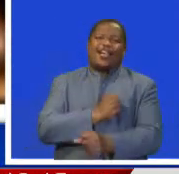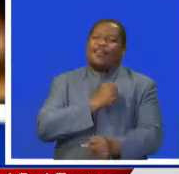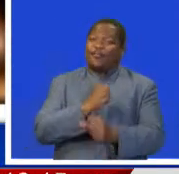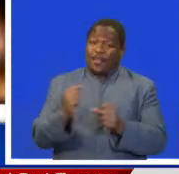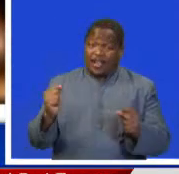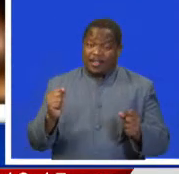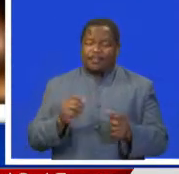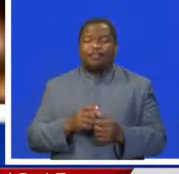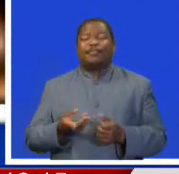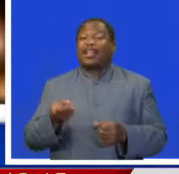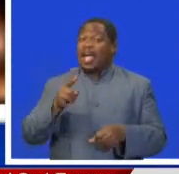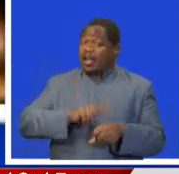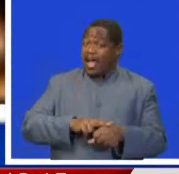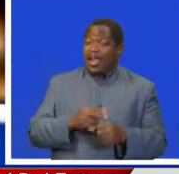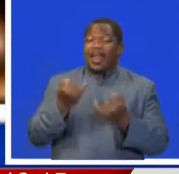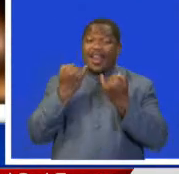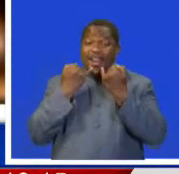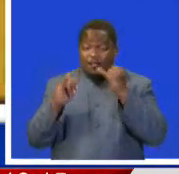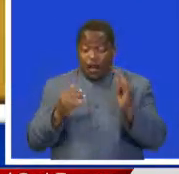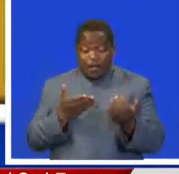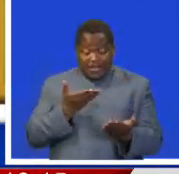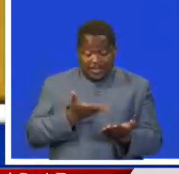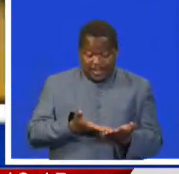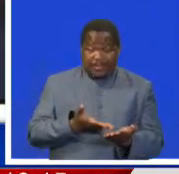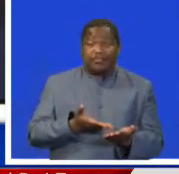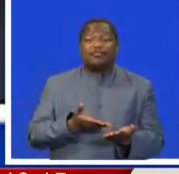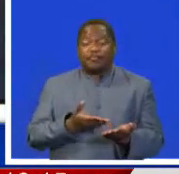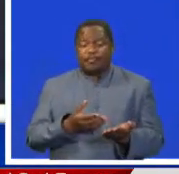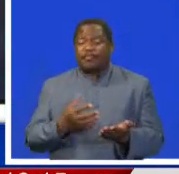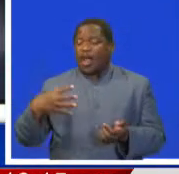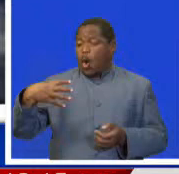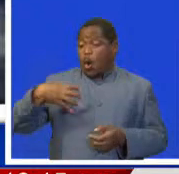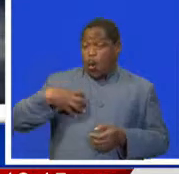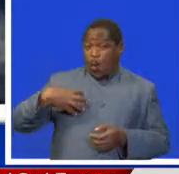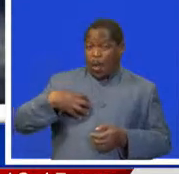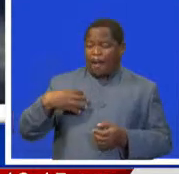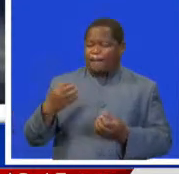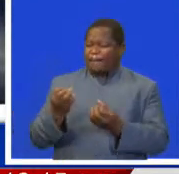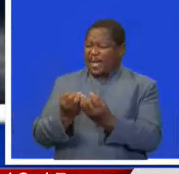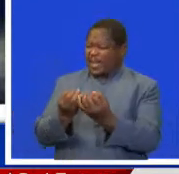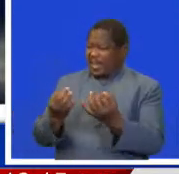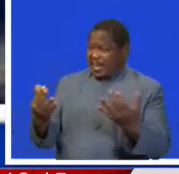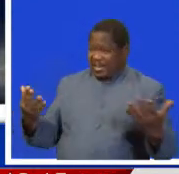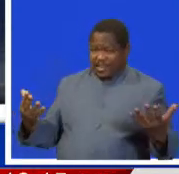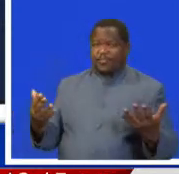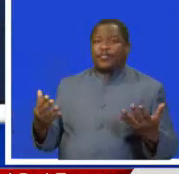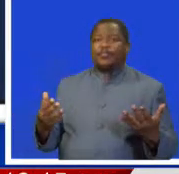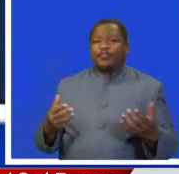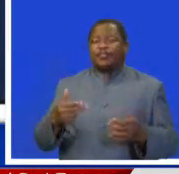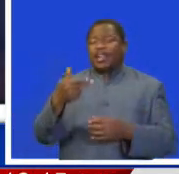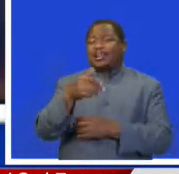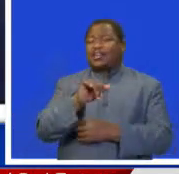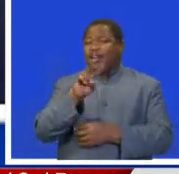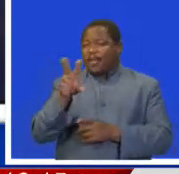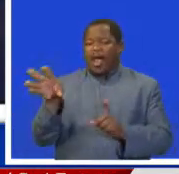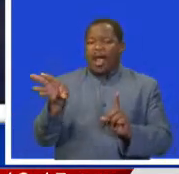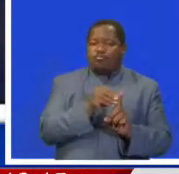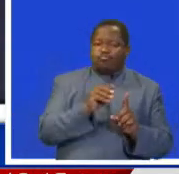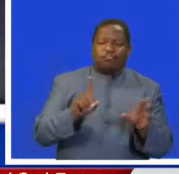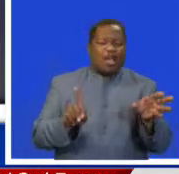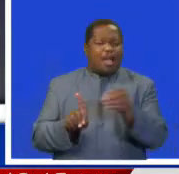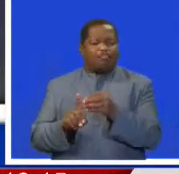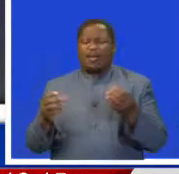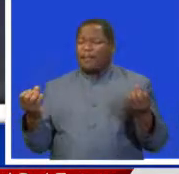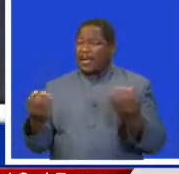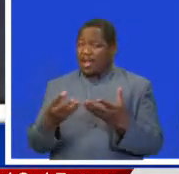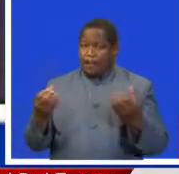data kulaba uyayibuka nje kakhulu laba ema females bona basedulu kakhulu banale HIV compared to